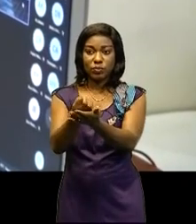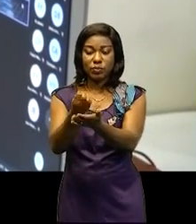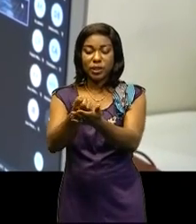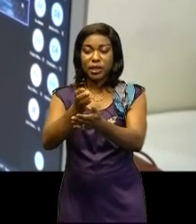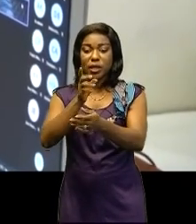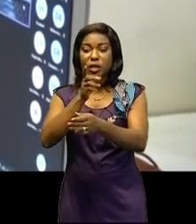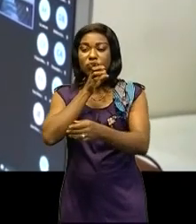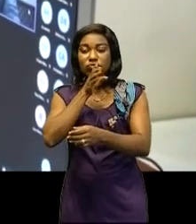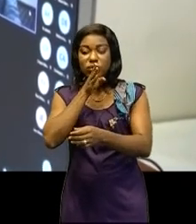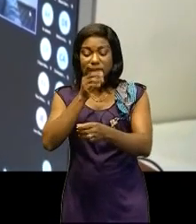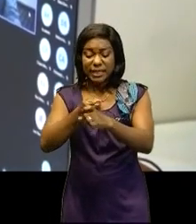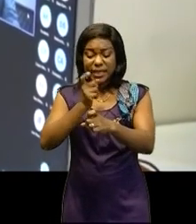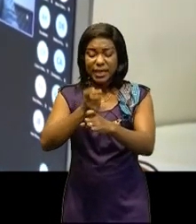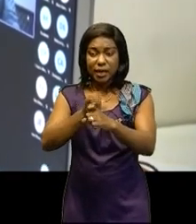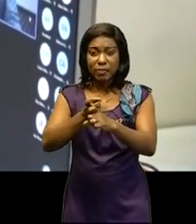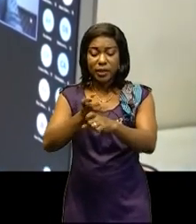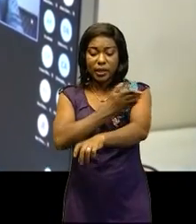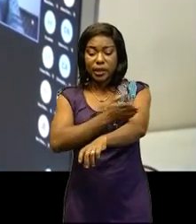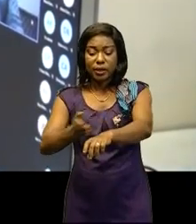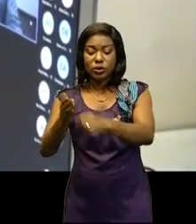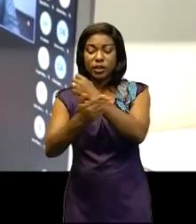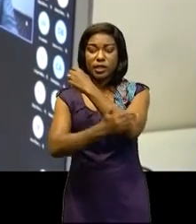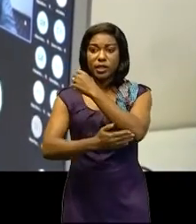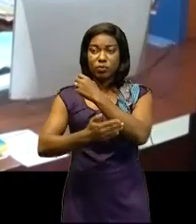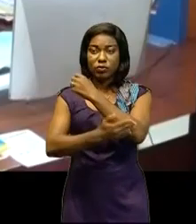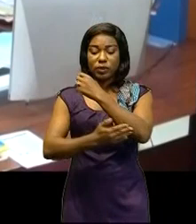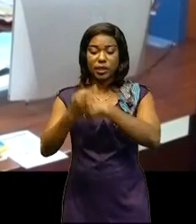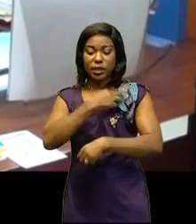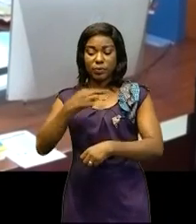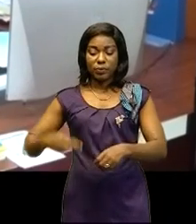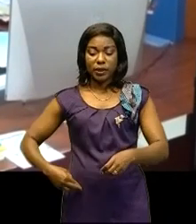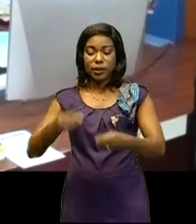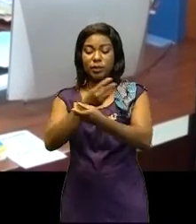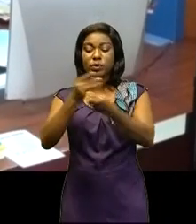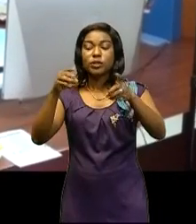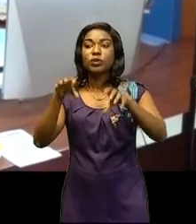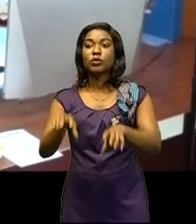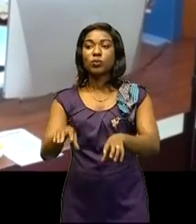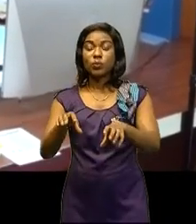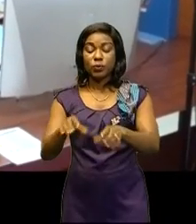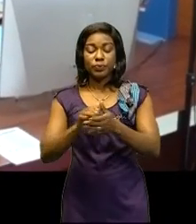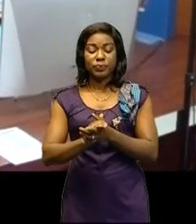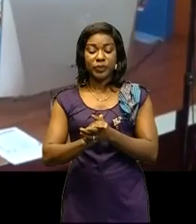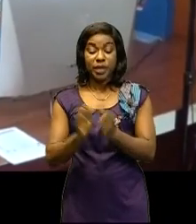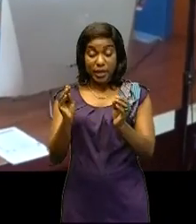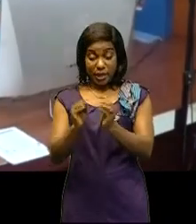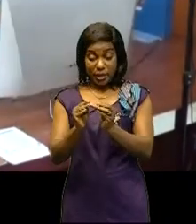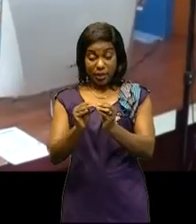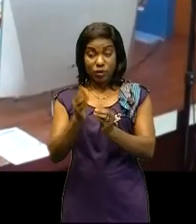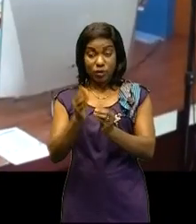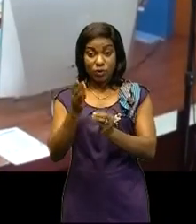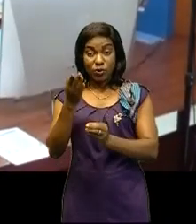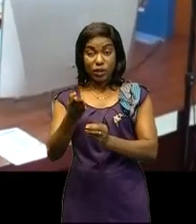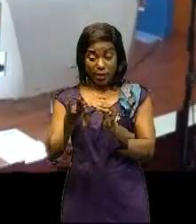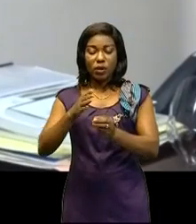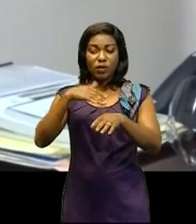durable et de la réduction de la pauvreté en République démocratique du Congo. Ces assises, placées sous le haut patronat